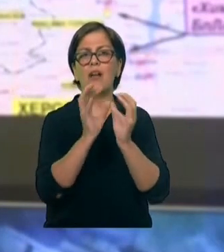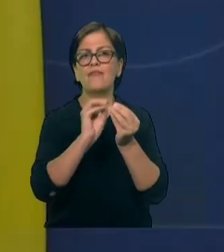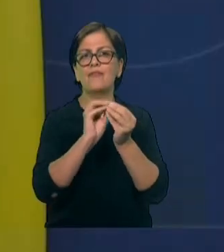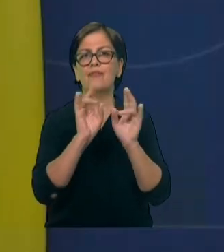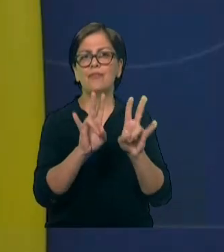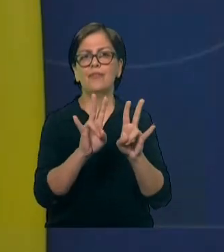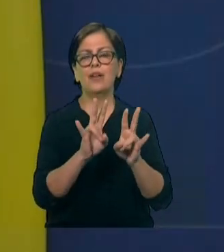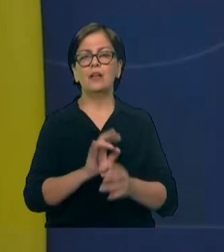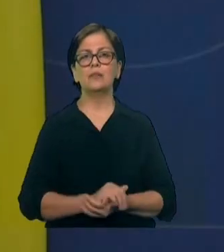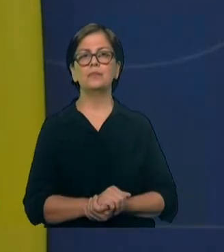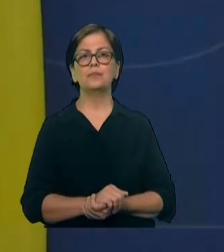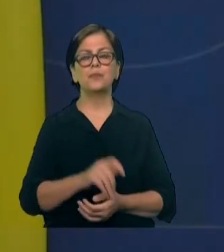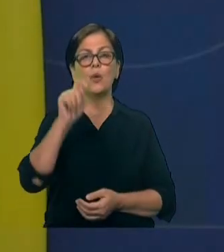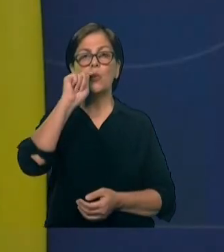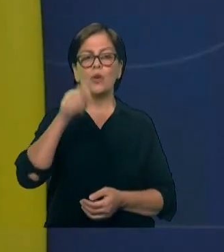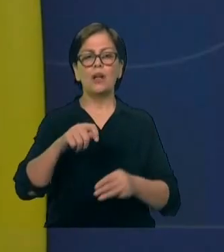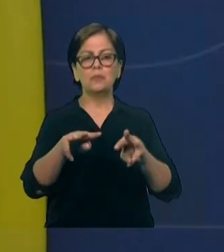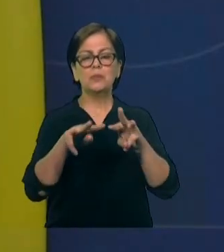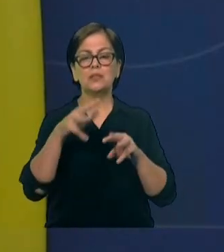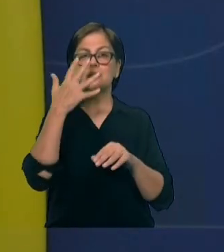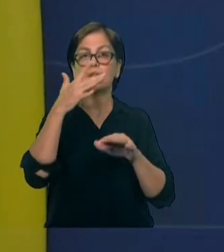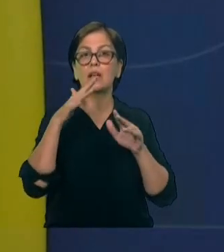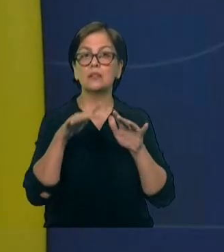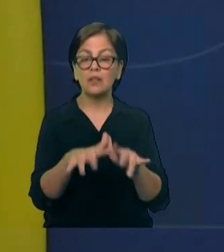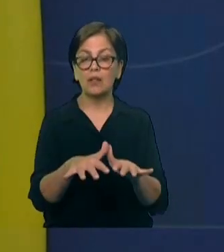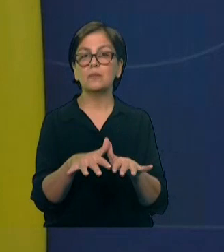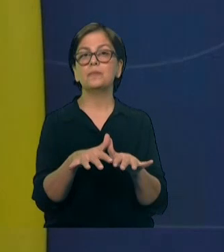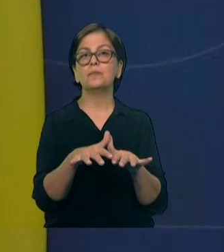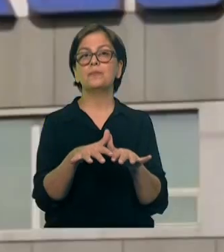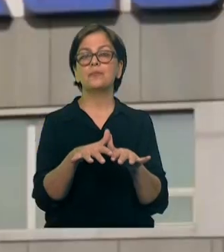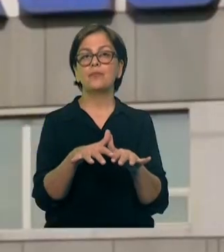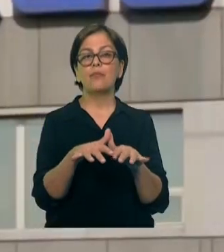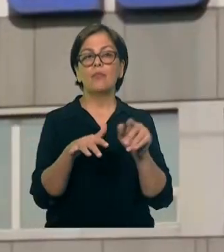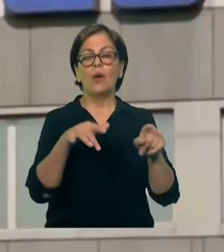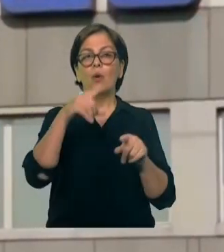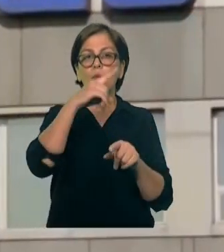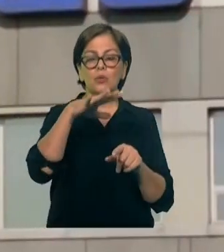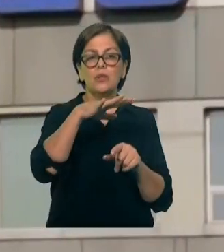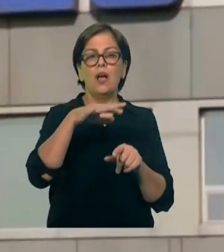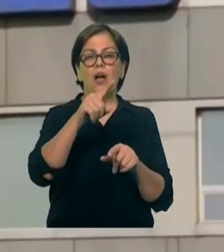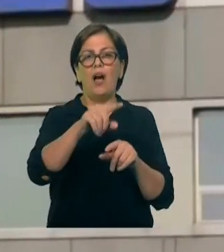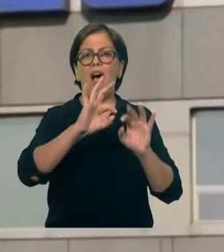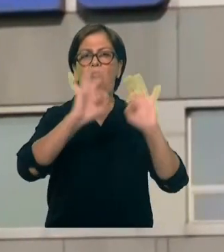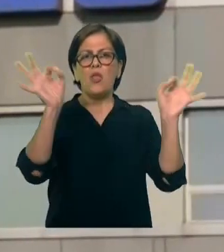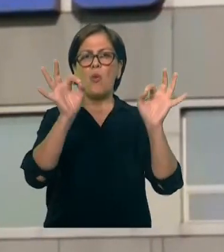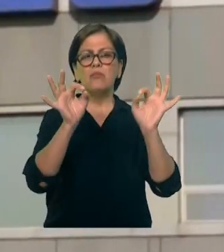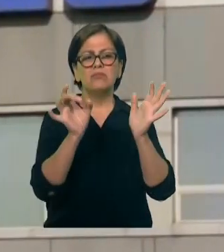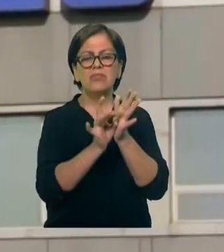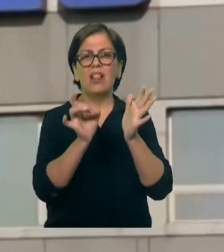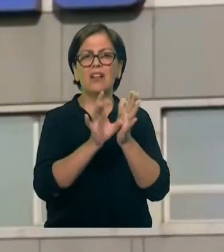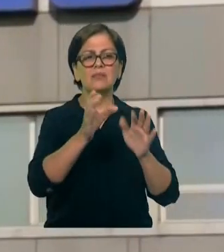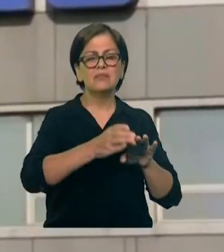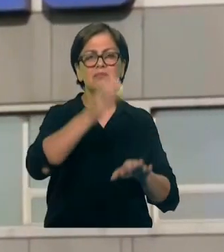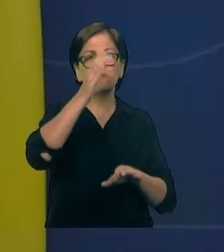остаётся в норме. Ukraynanın Xarici İşlər Naziri Dmitro Kuleba isə yenidən Rusiyanın Zaporojye Atom Elektrik Stansiyasından çıxarılmasına